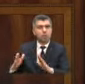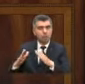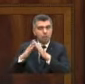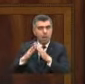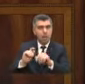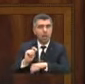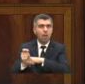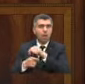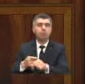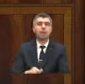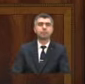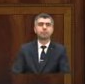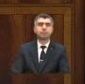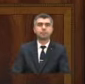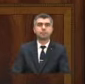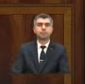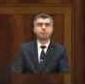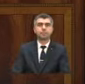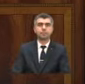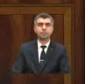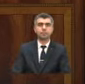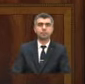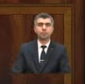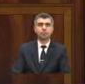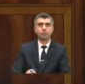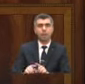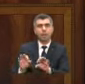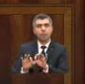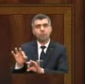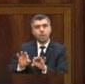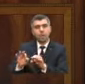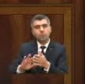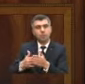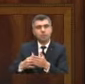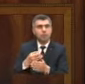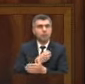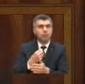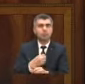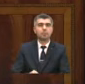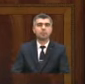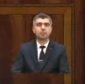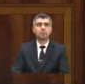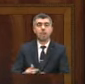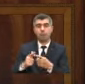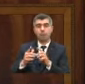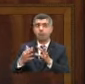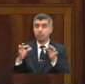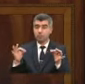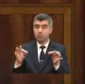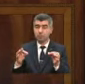والقروية وغيرها. فيما يخص الإجراءات الأخرى التي قمنا بها في قطاع الصحة وهي كثيرة جدا،